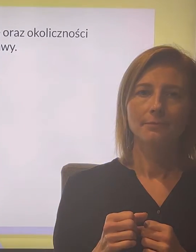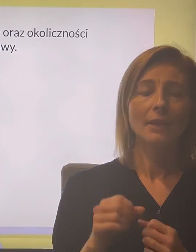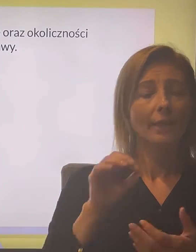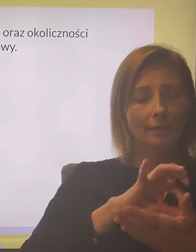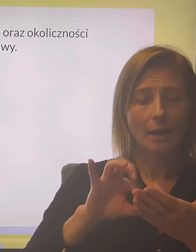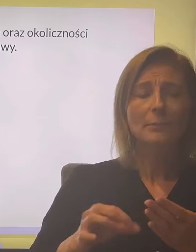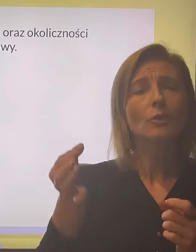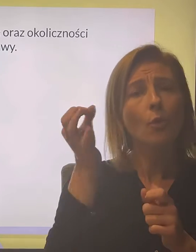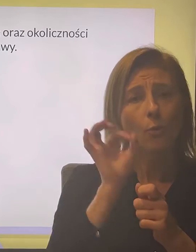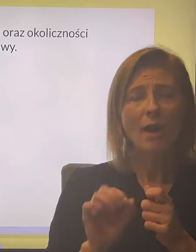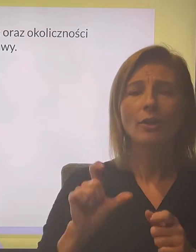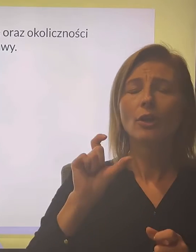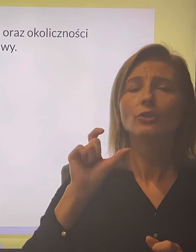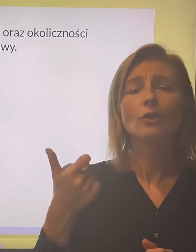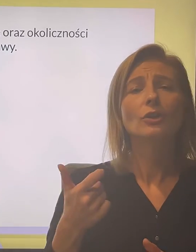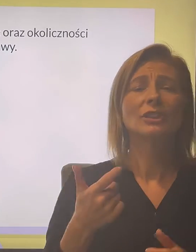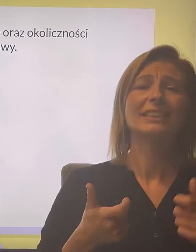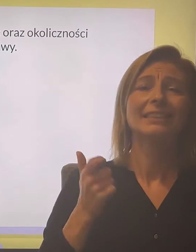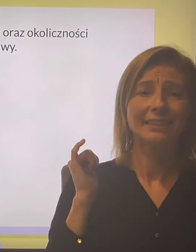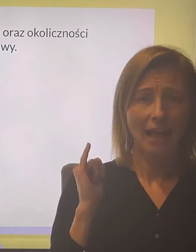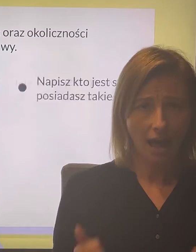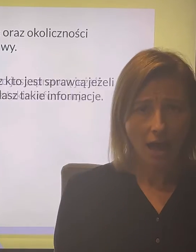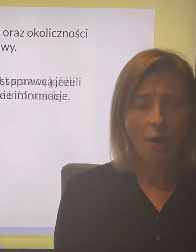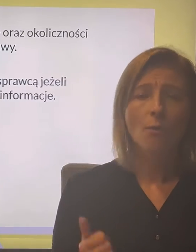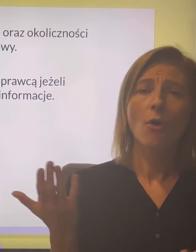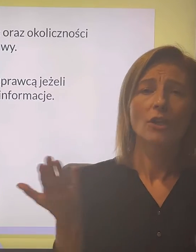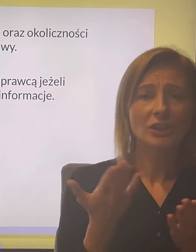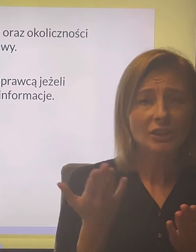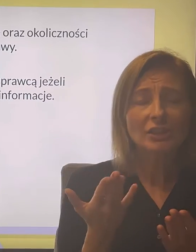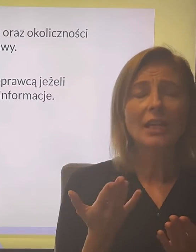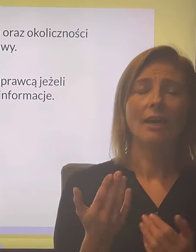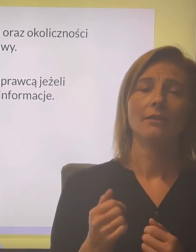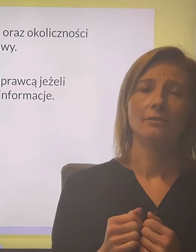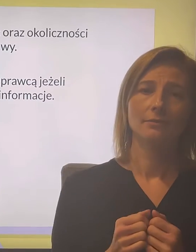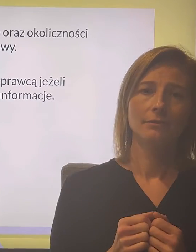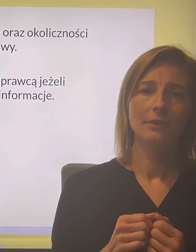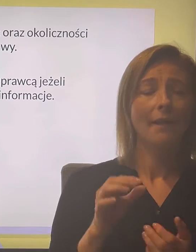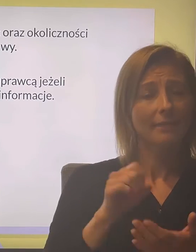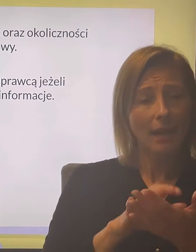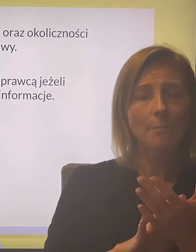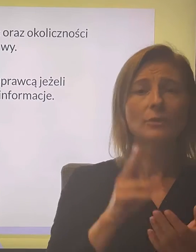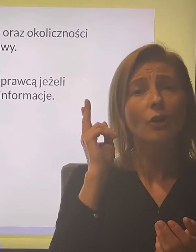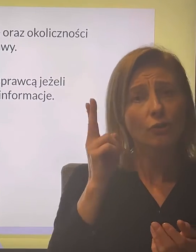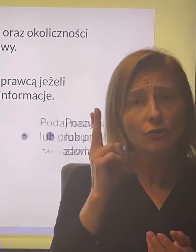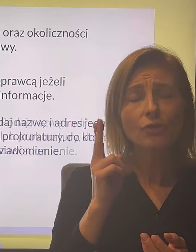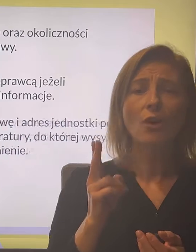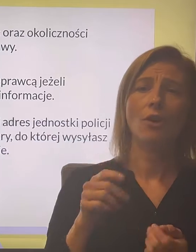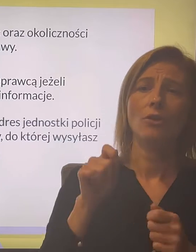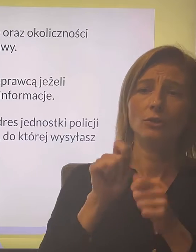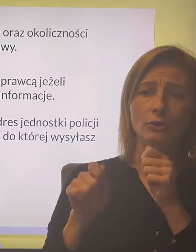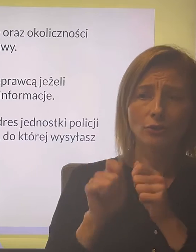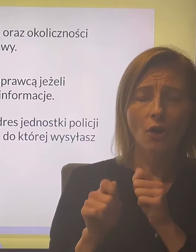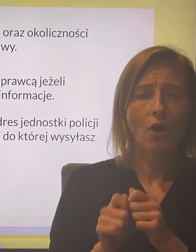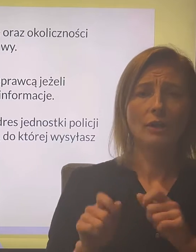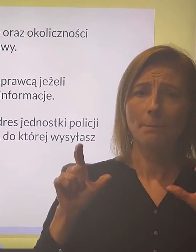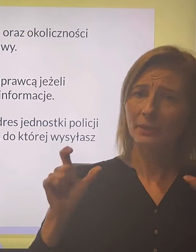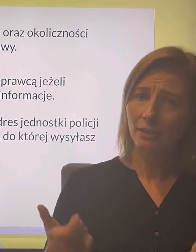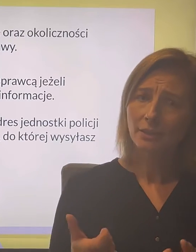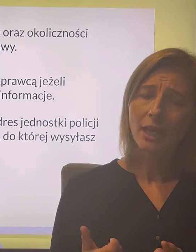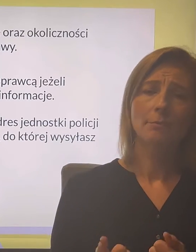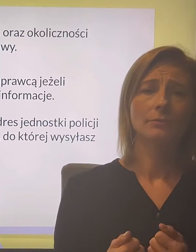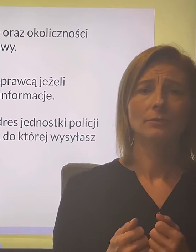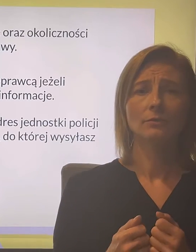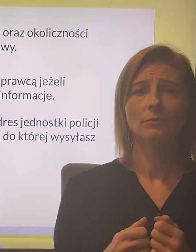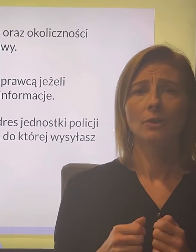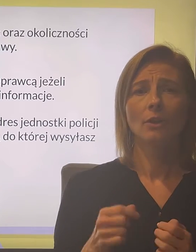Opisz dokładnie, co się stało, w jaki sposób, kiedy i gdzie. Napisz, kto jest sprawcą, jeśli wiesz. Podaj nazwę